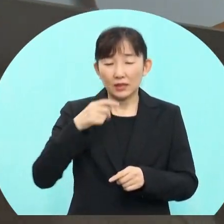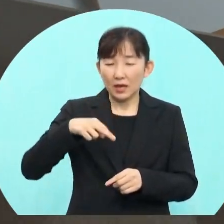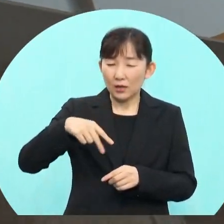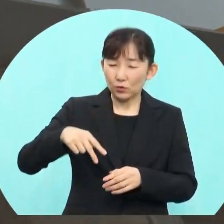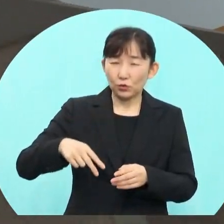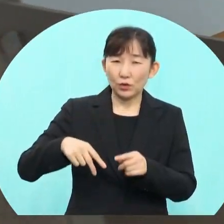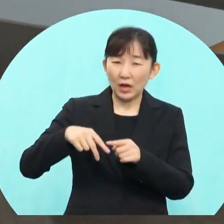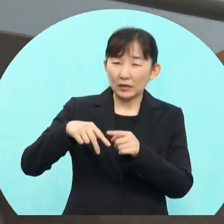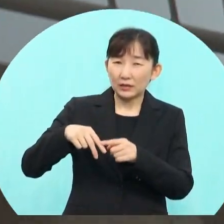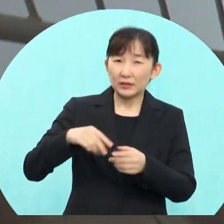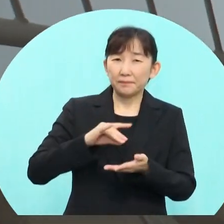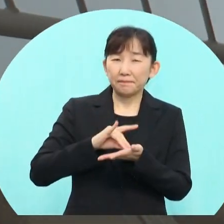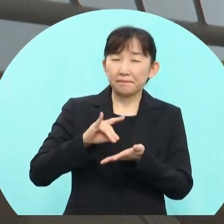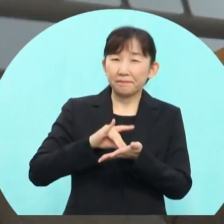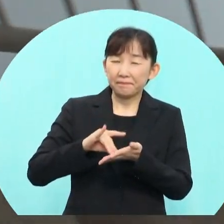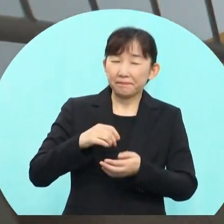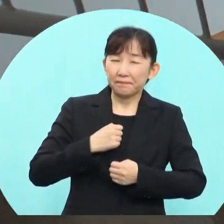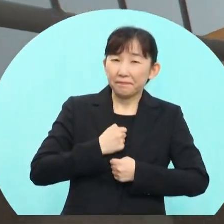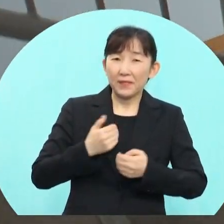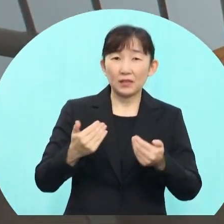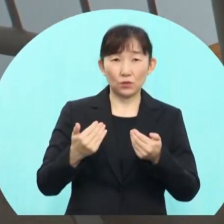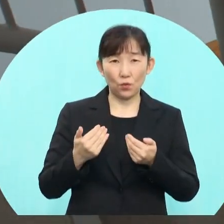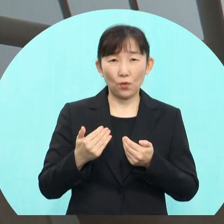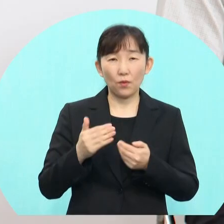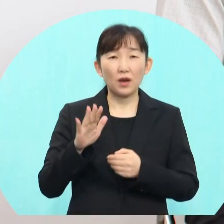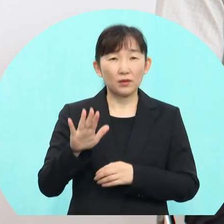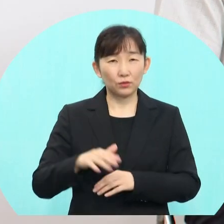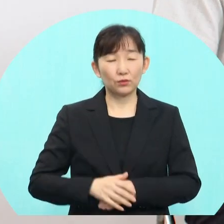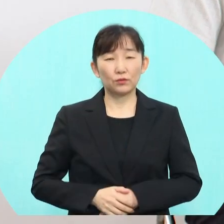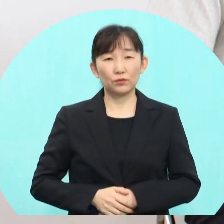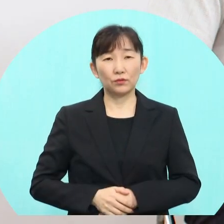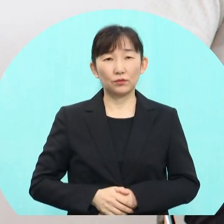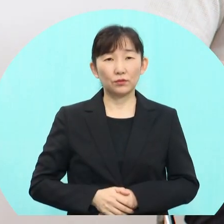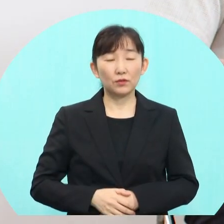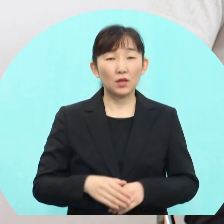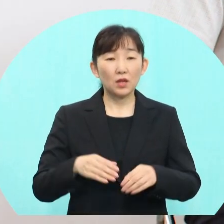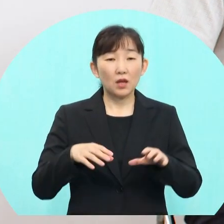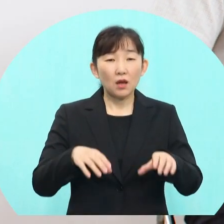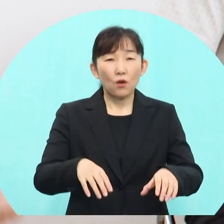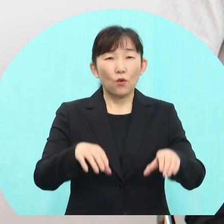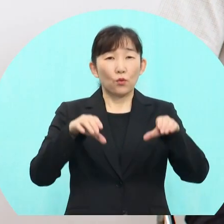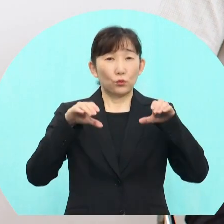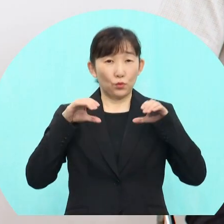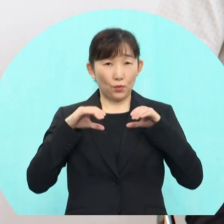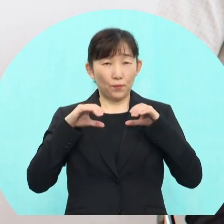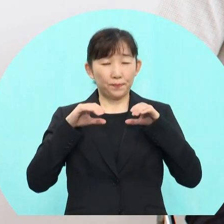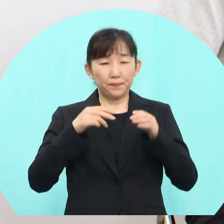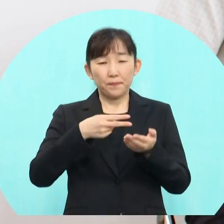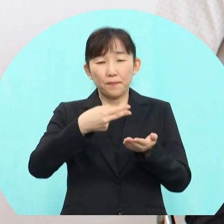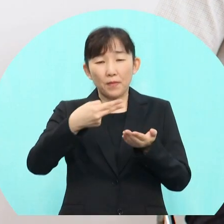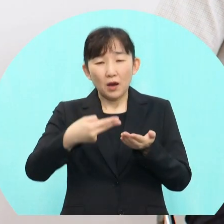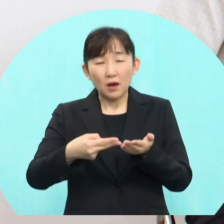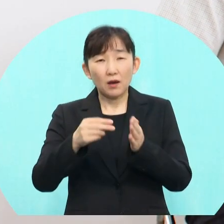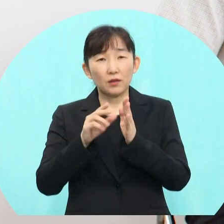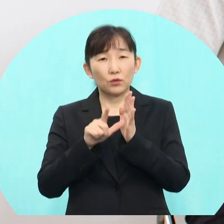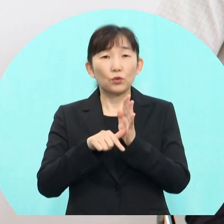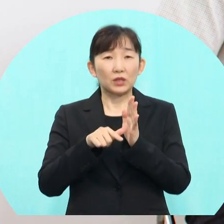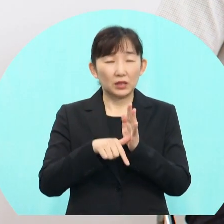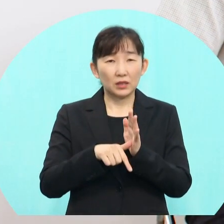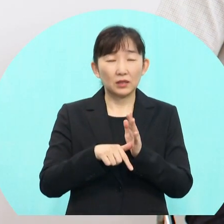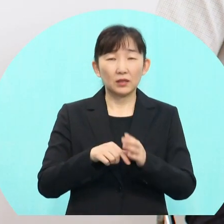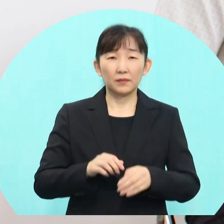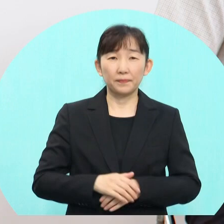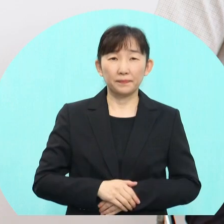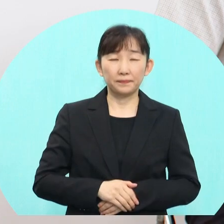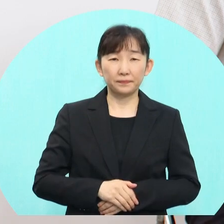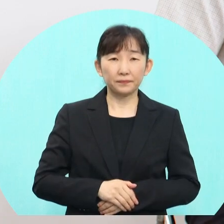歩く足元に気を使ったりっていうのはありますし、 布団に横たわるっていう時に、